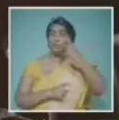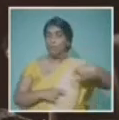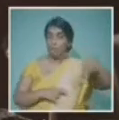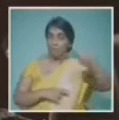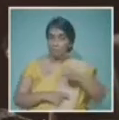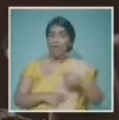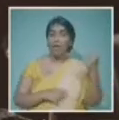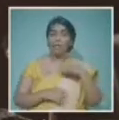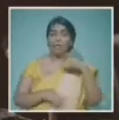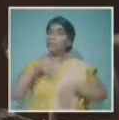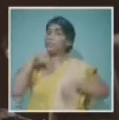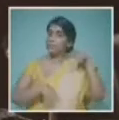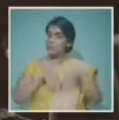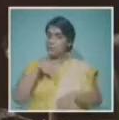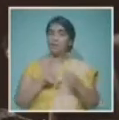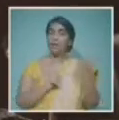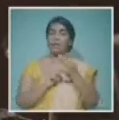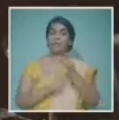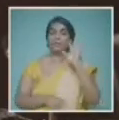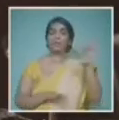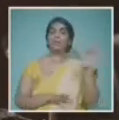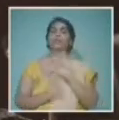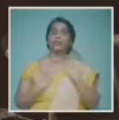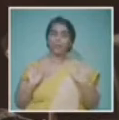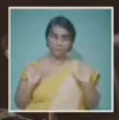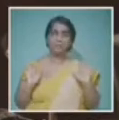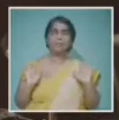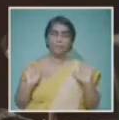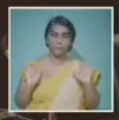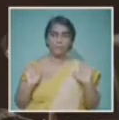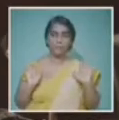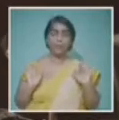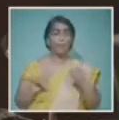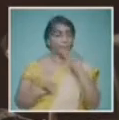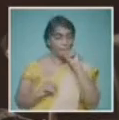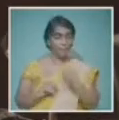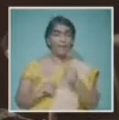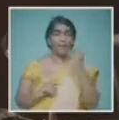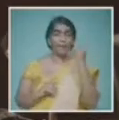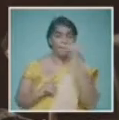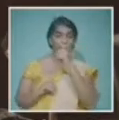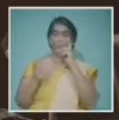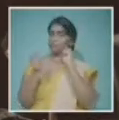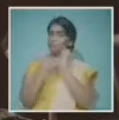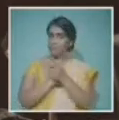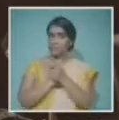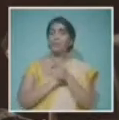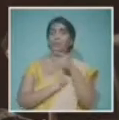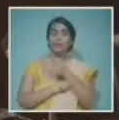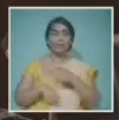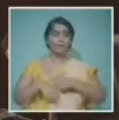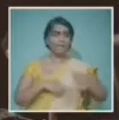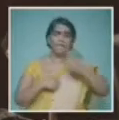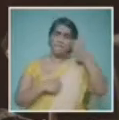ගාවට ගිලා නව ජනවරමකින් නව ජනාධිපතිවරේ තෝරගන්න ඕන. තමයි දෙකක කාලයක්. ඒක තමයි පළවෙනි සංශෝධනය. ඒක මේ වෙලාවේ